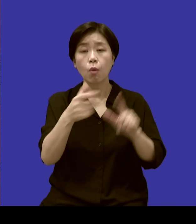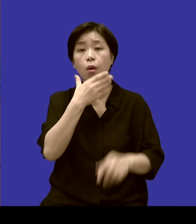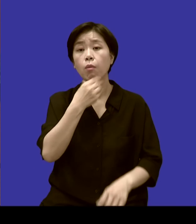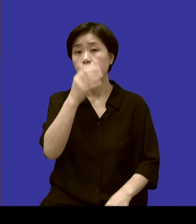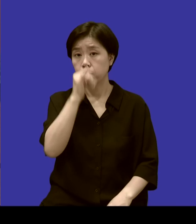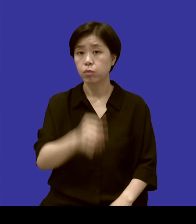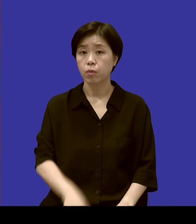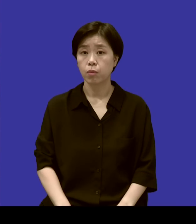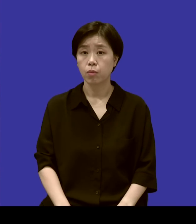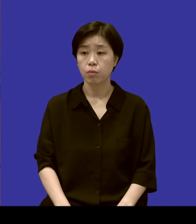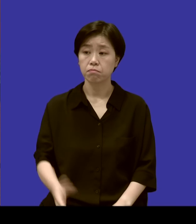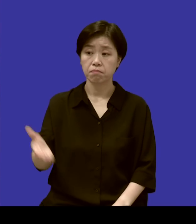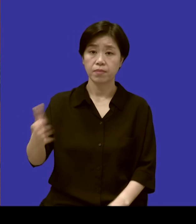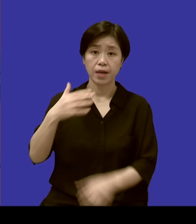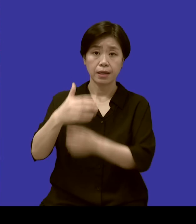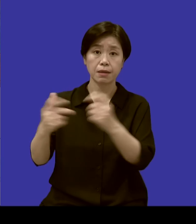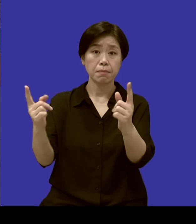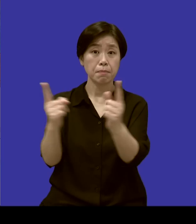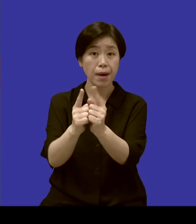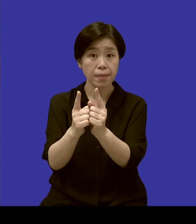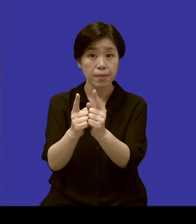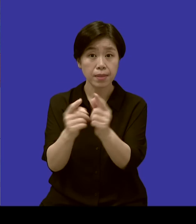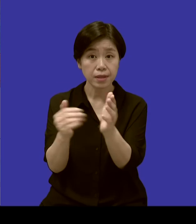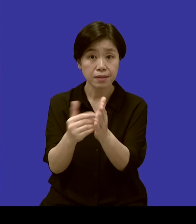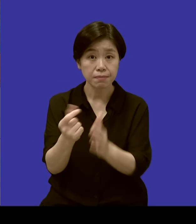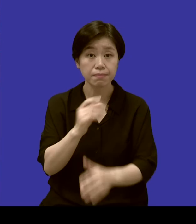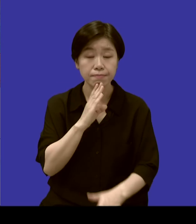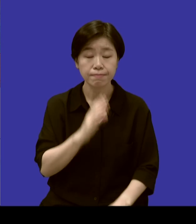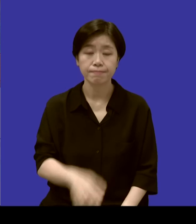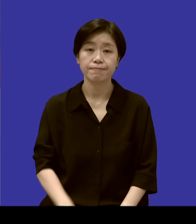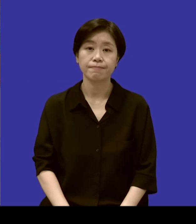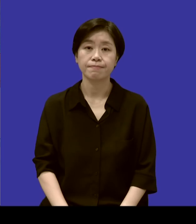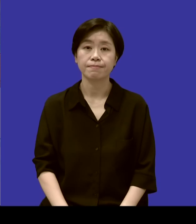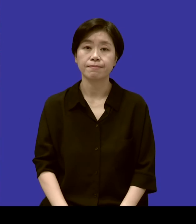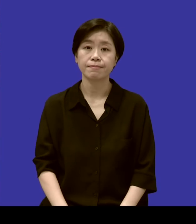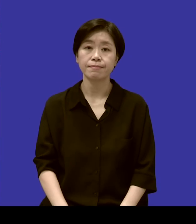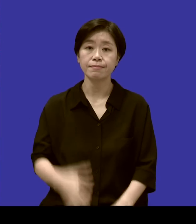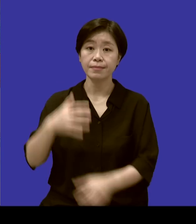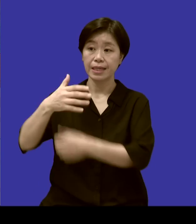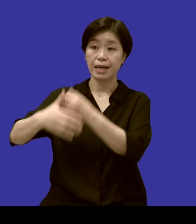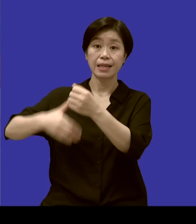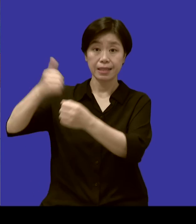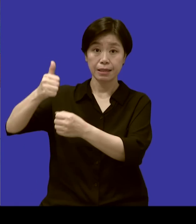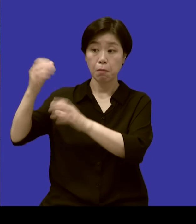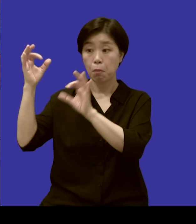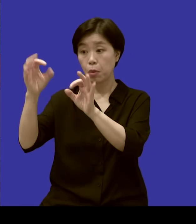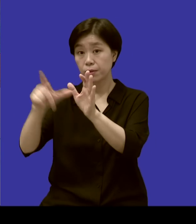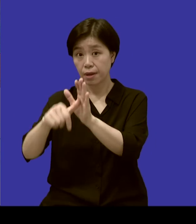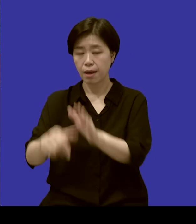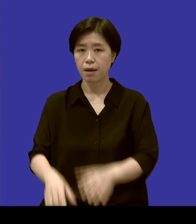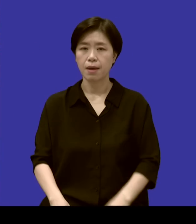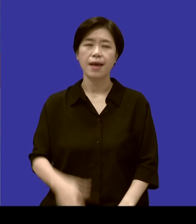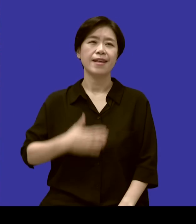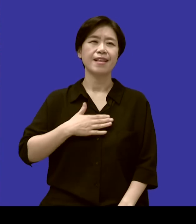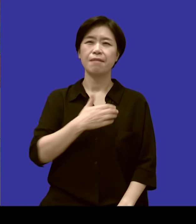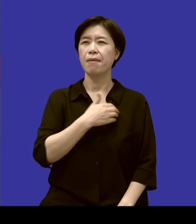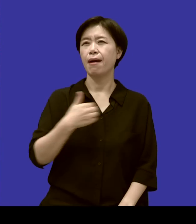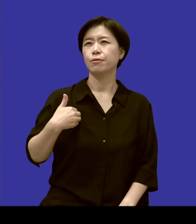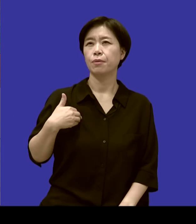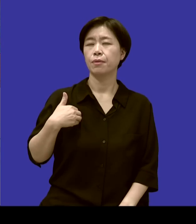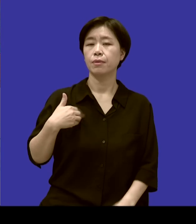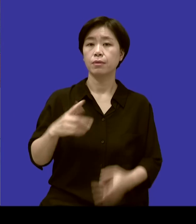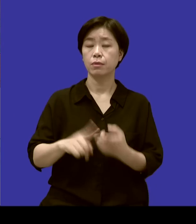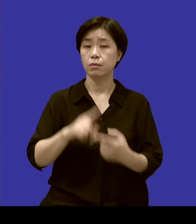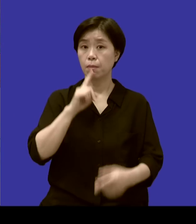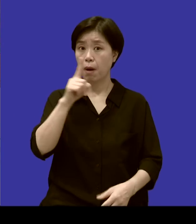마음이 있으니까. 있잖아요. 열망이 있으니까. 저기 예수님은 영접하셨잖아요. 네네네. 근데 하나님 앞에서 나는 만족합니다 이런 거는 없지. 조심하셔야